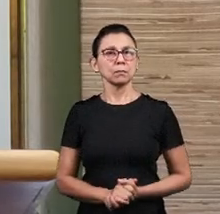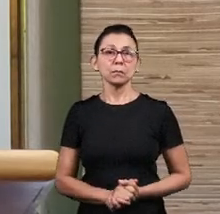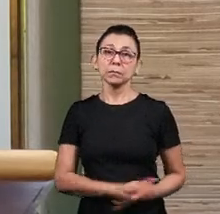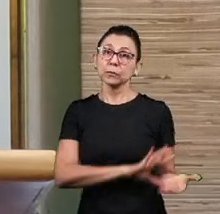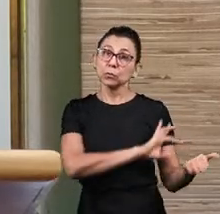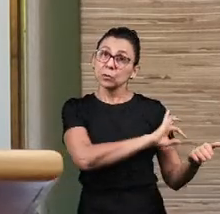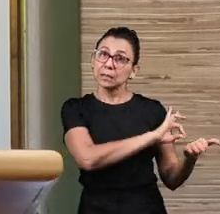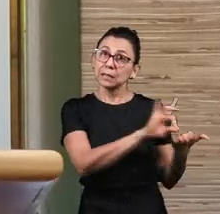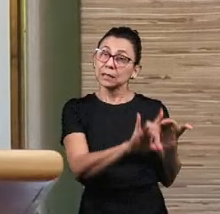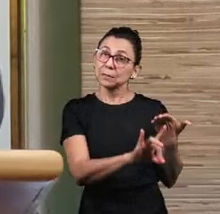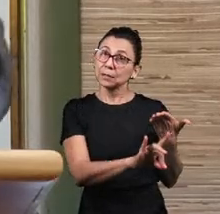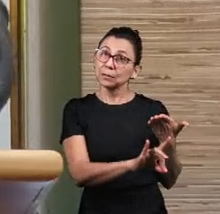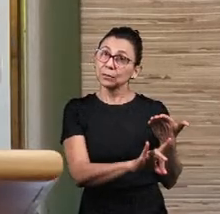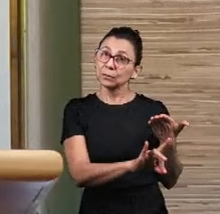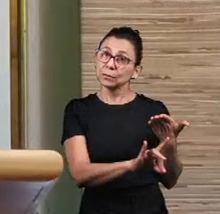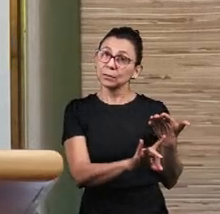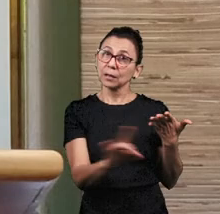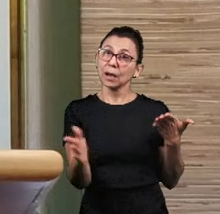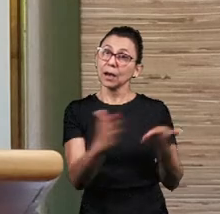Les